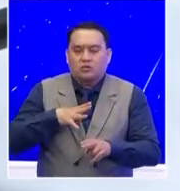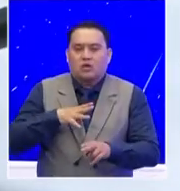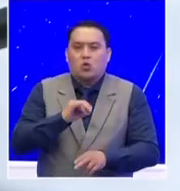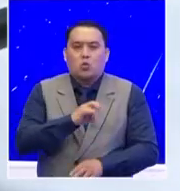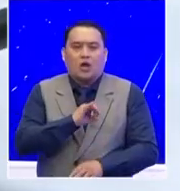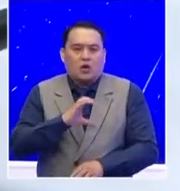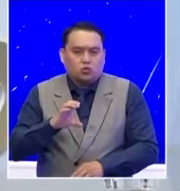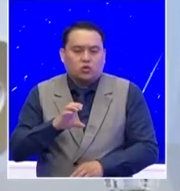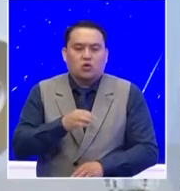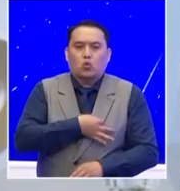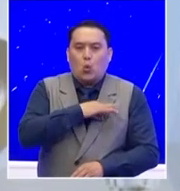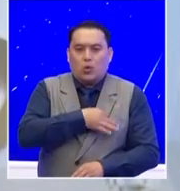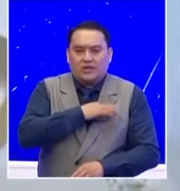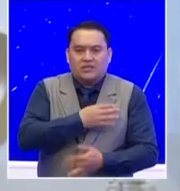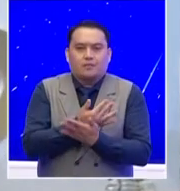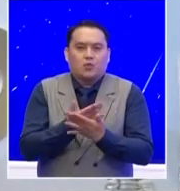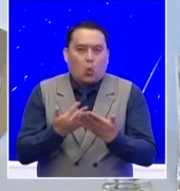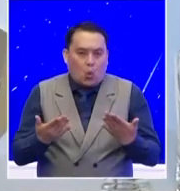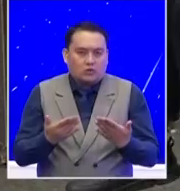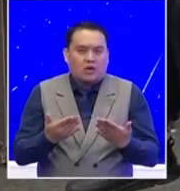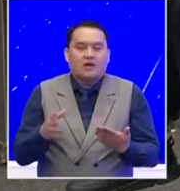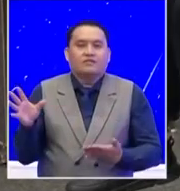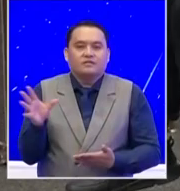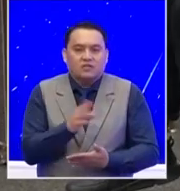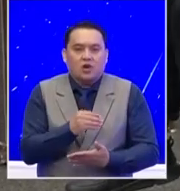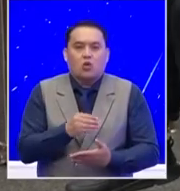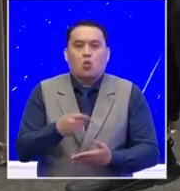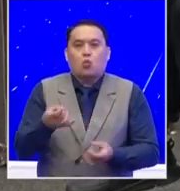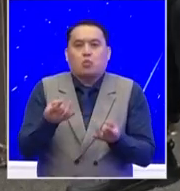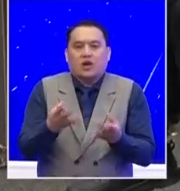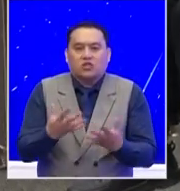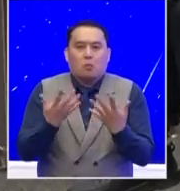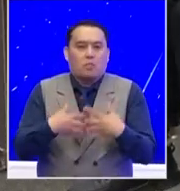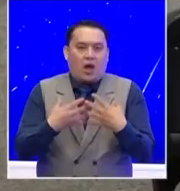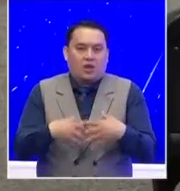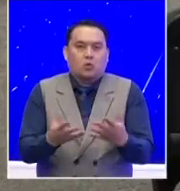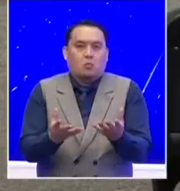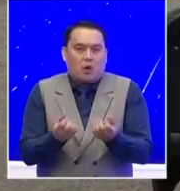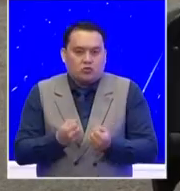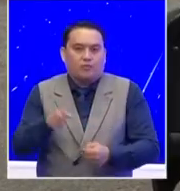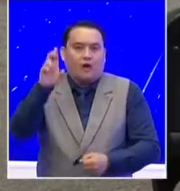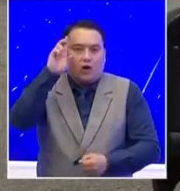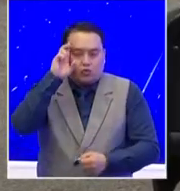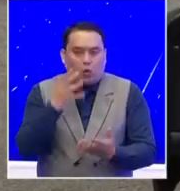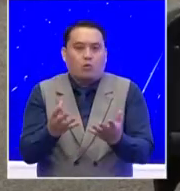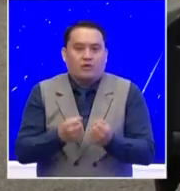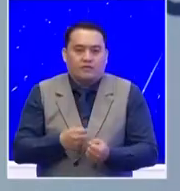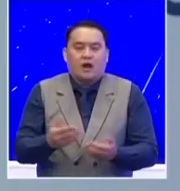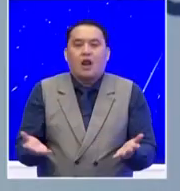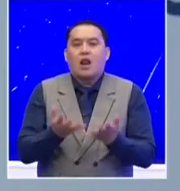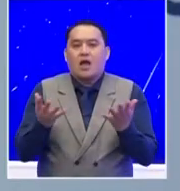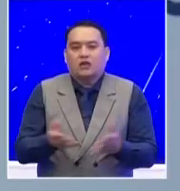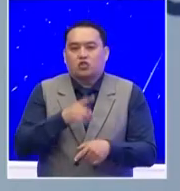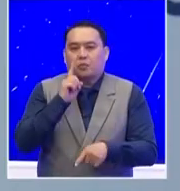нотариусы, адвокаты, юристы и прочие. Кроме того, благодаря упрощению механизма получить пособие от государства станет в разы легче